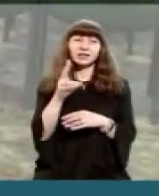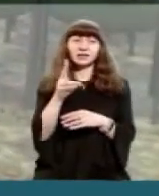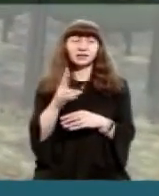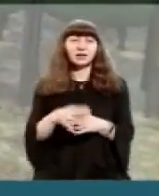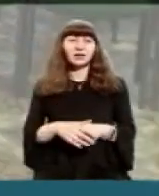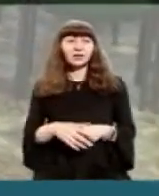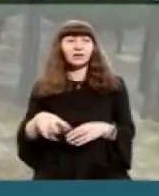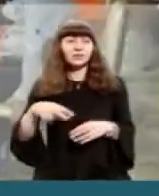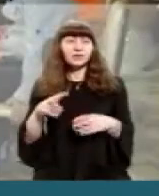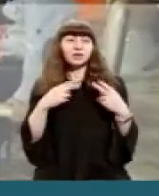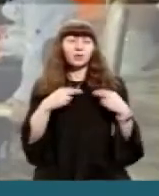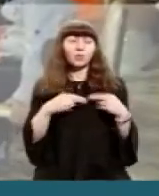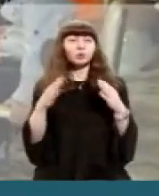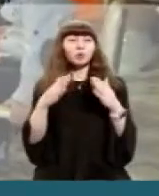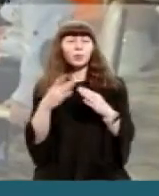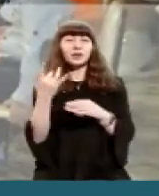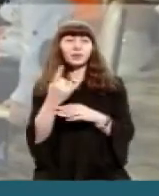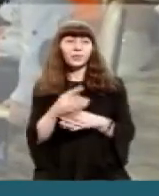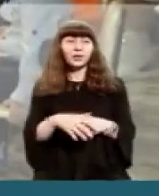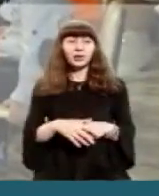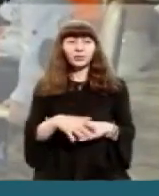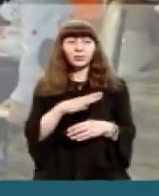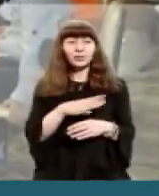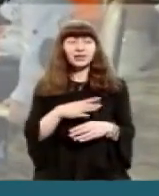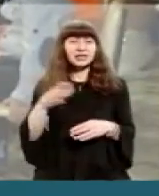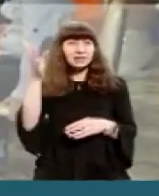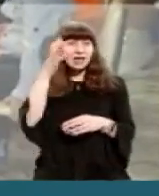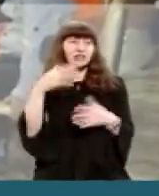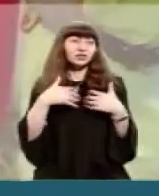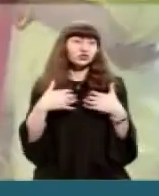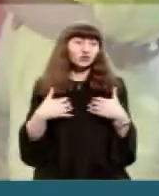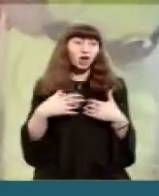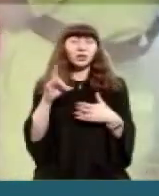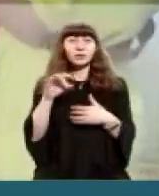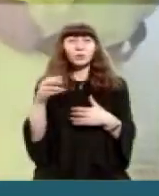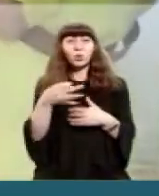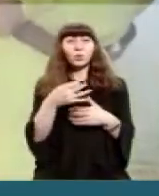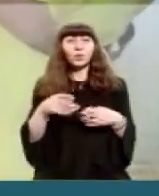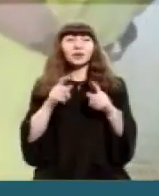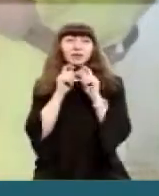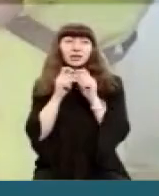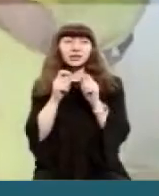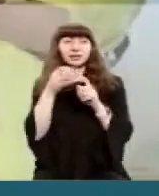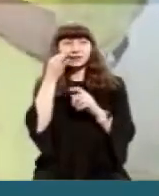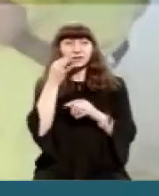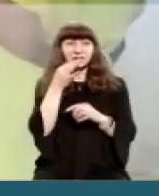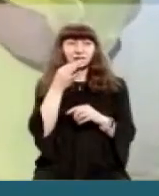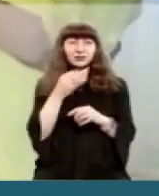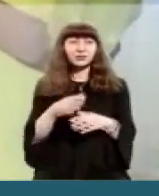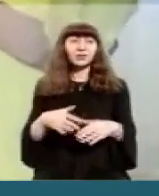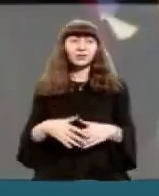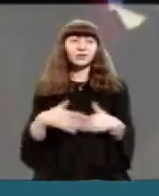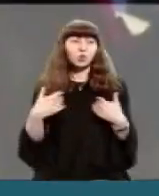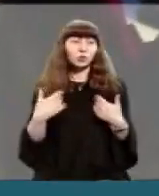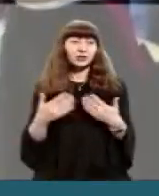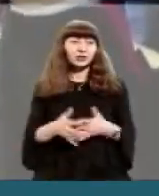празднику. Воспитатели и работники дома ребенка примерили на себя роли сказочных животных. Аким области подарил малышам новогодние кульки с сладостями, фруктами и